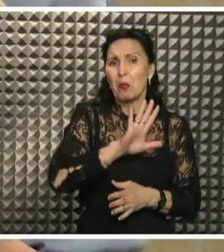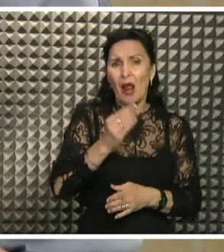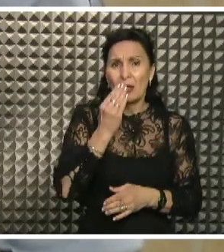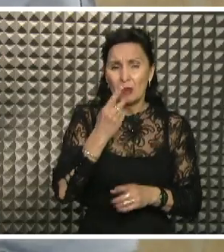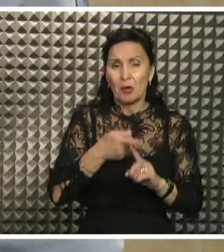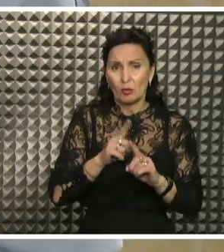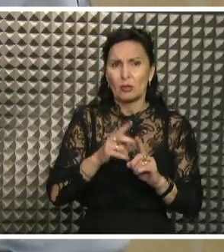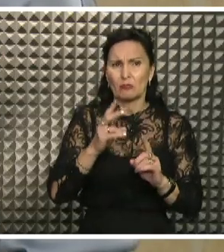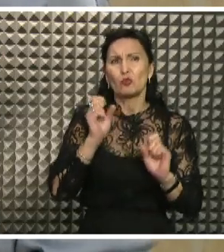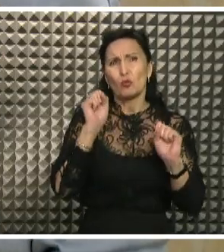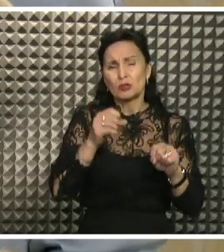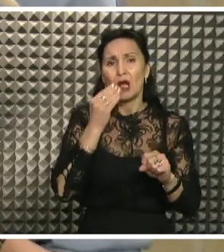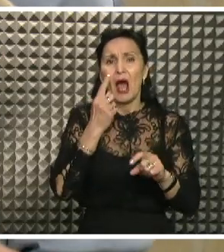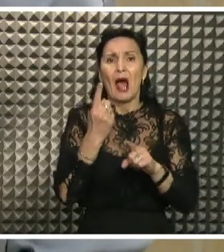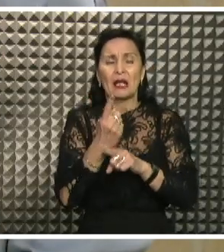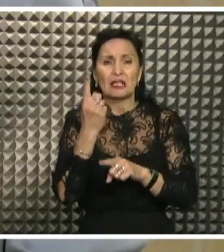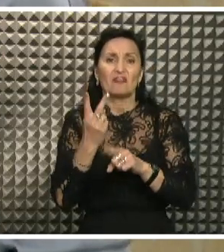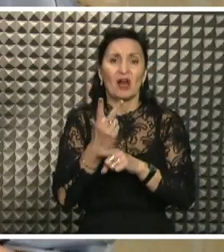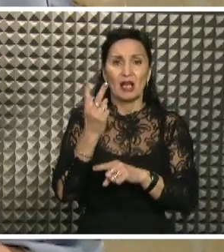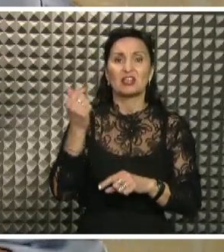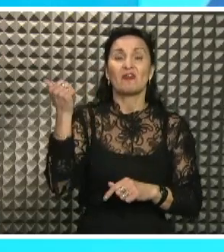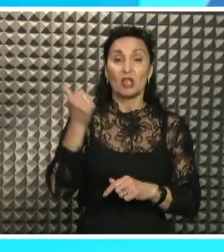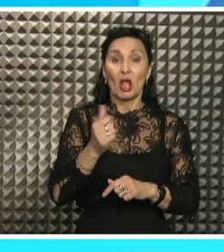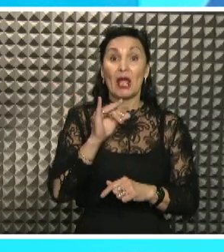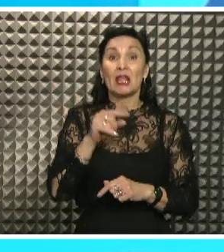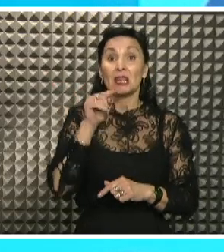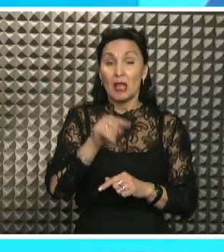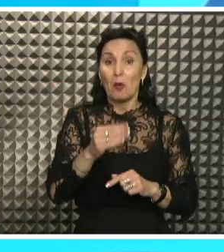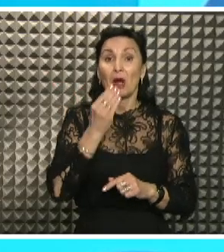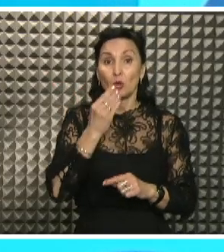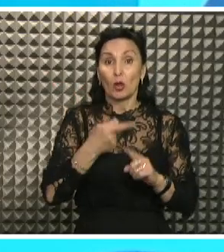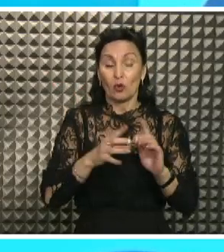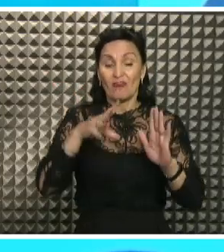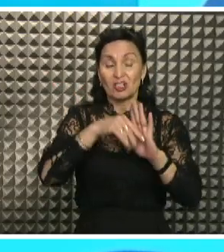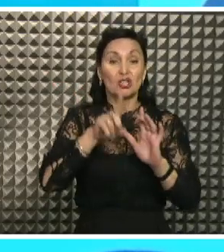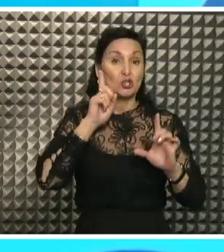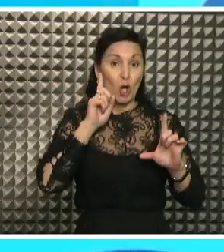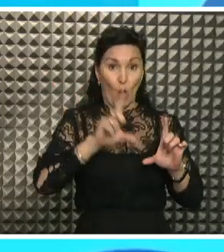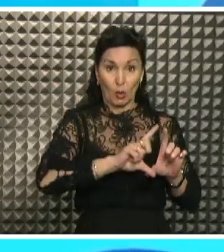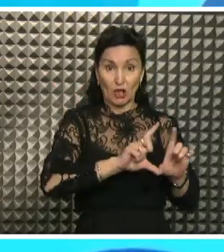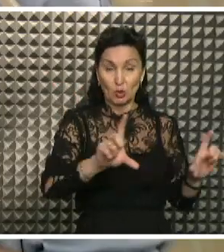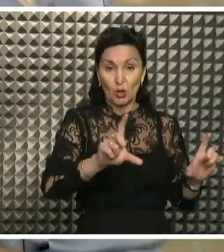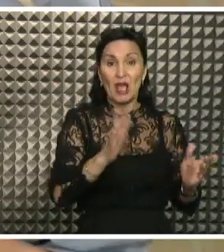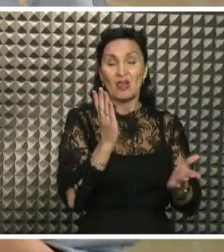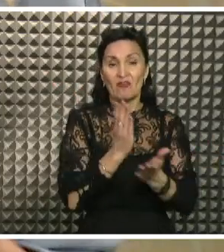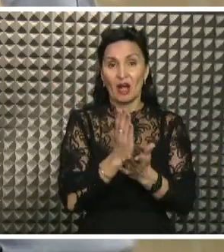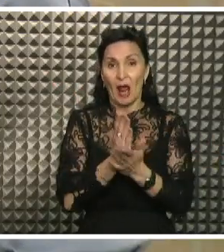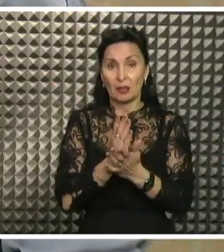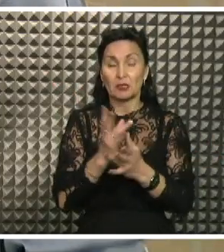чаще 1-2 раз в неделю. И те продукты, которые у нас вошли в зеленую зону, они